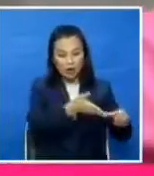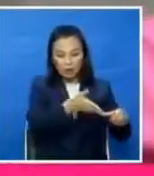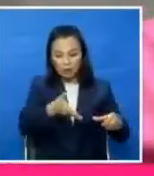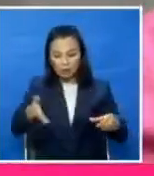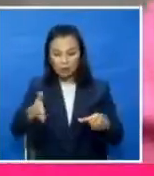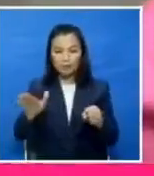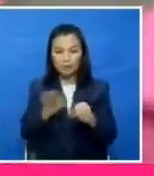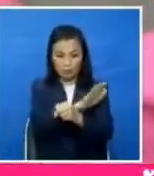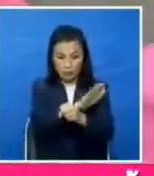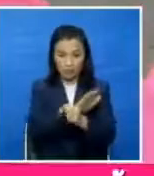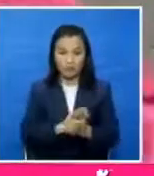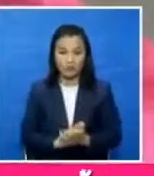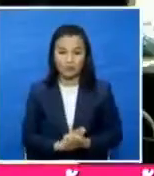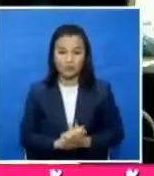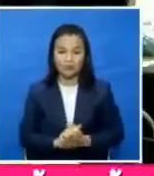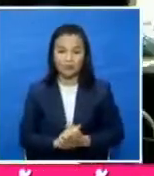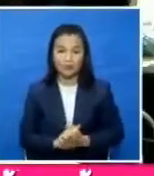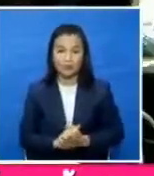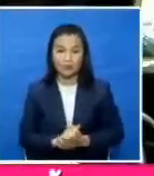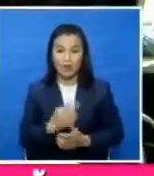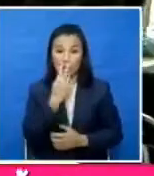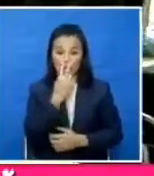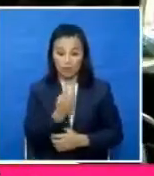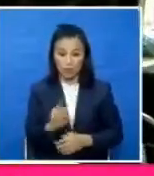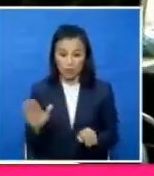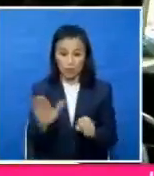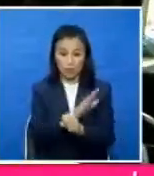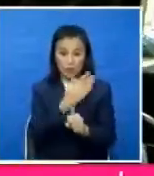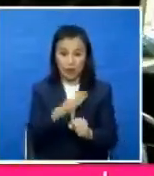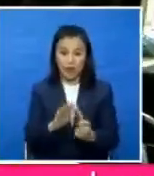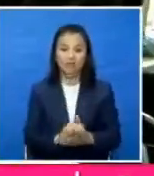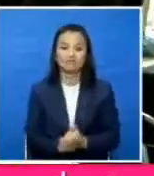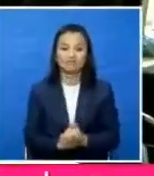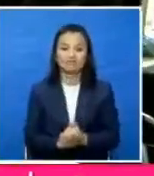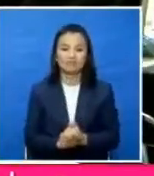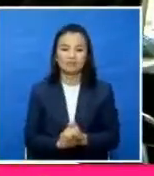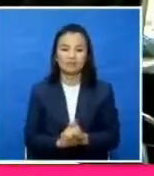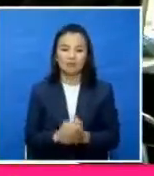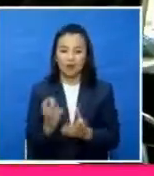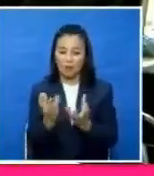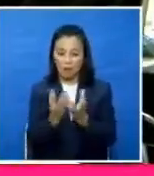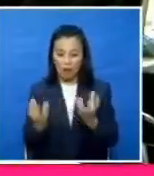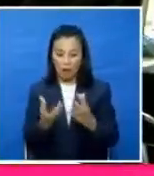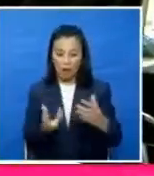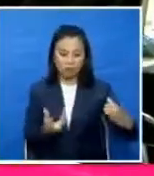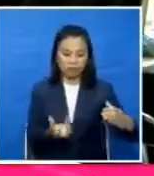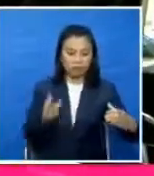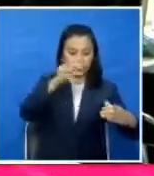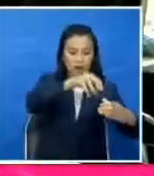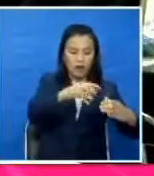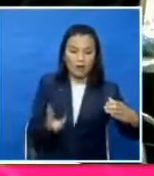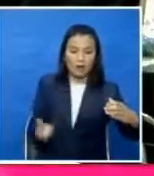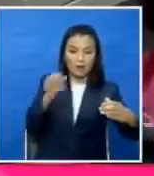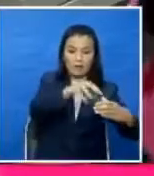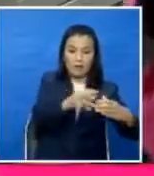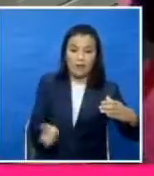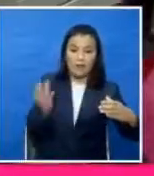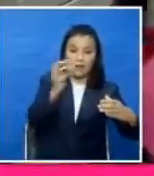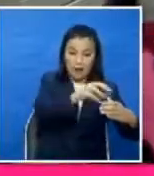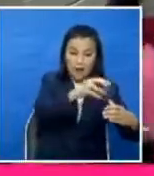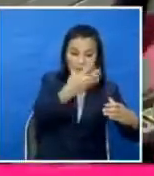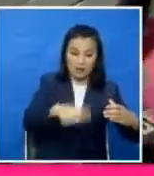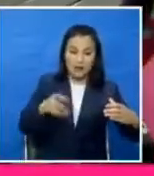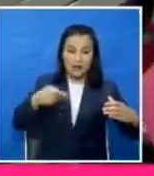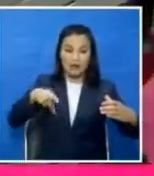คะเมื่อทำการตรวจสอบเรียบร้อยแล้วพนักงานจึงจะนำลูกบอลดังกล่าวบรรจุลงในกล่องจากนั้นประธานกรรมการ